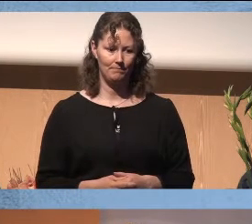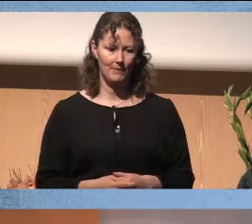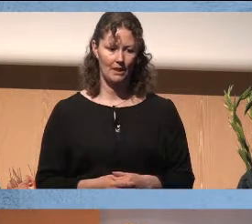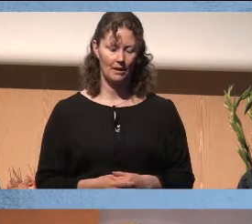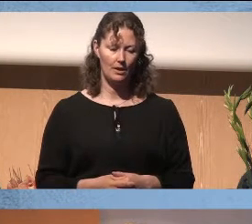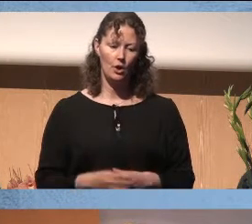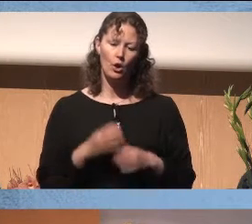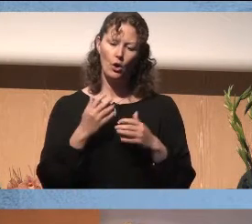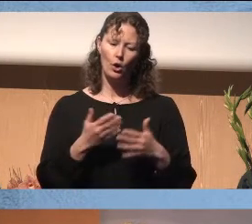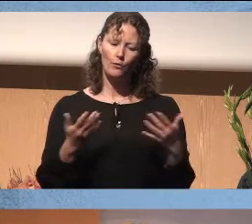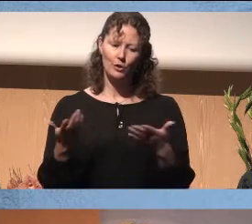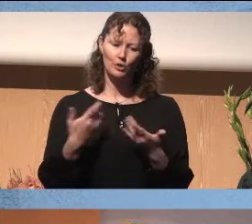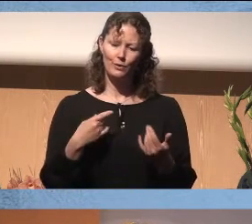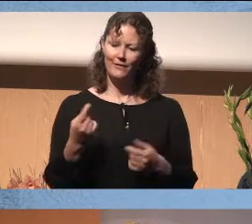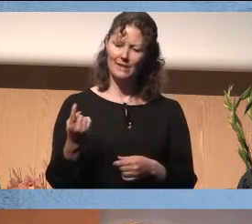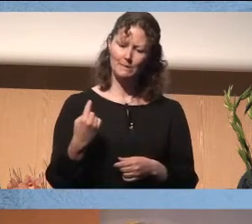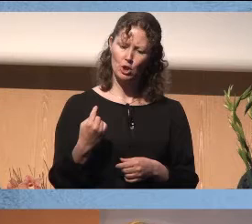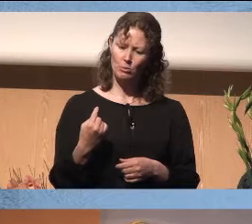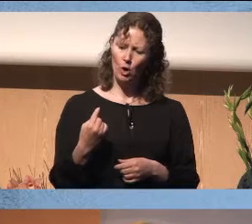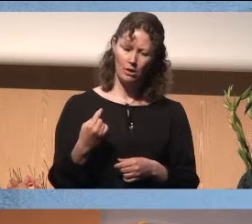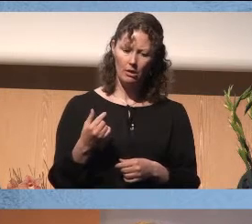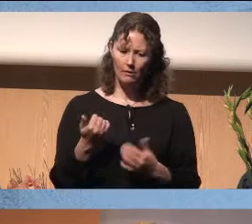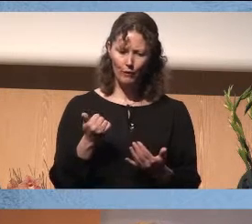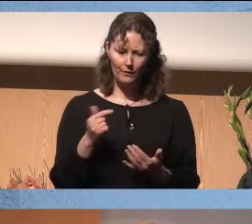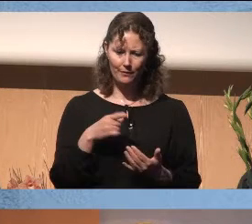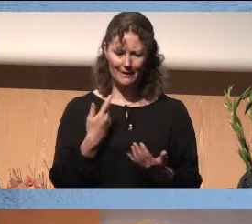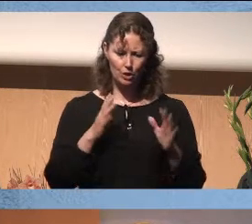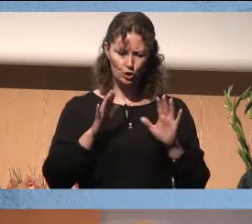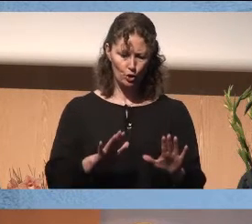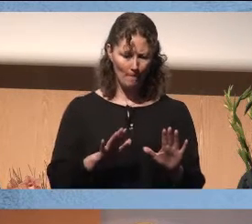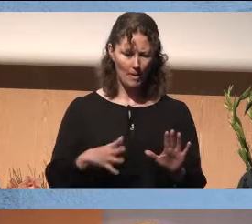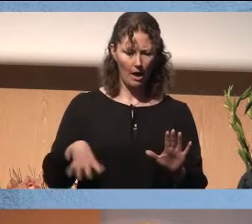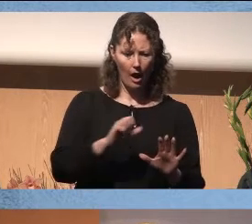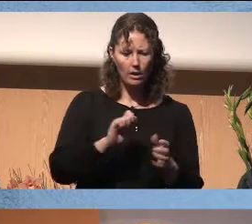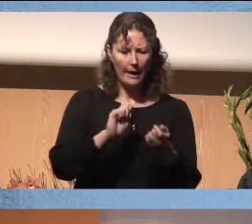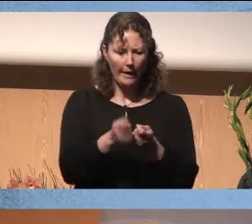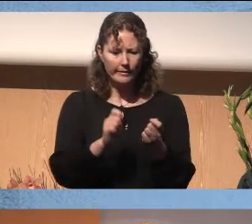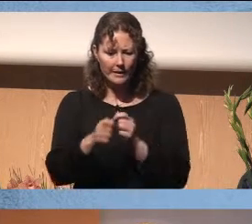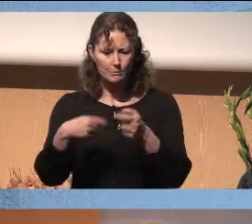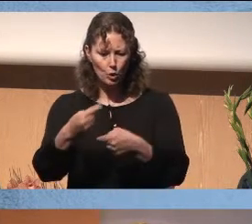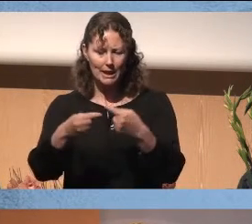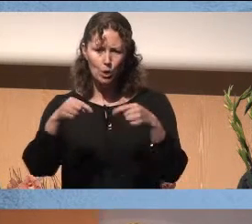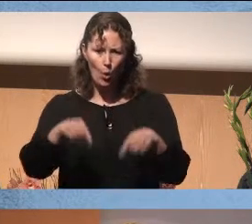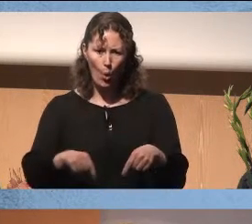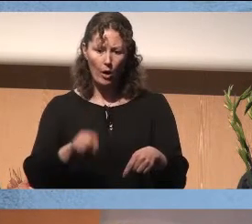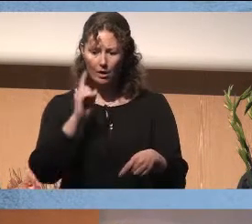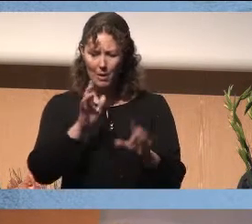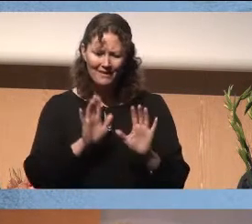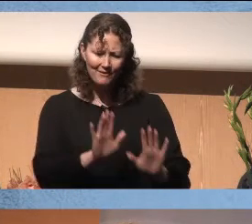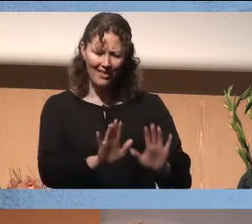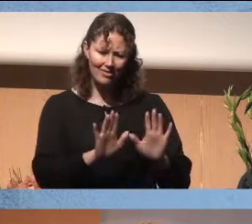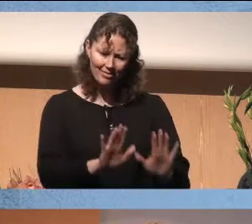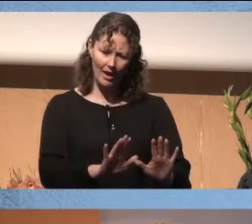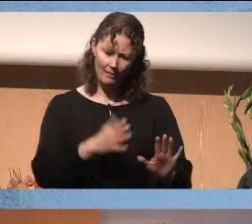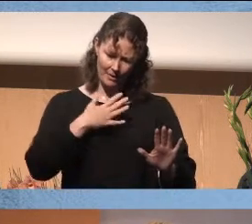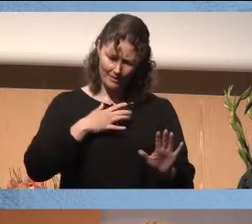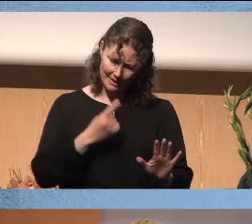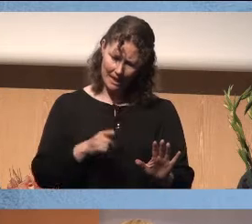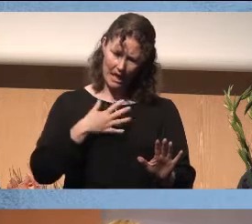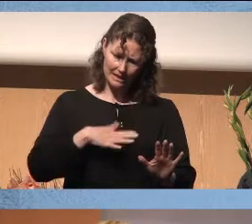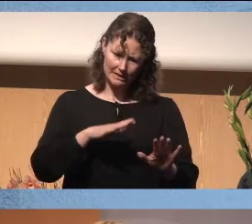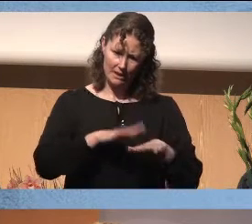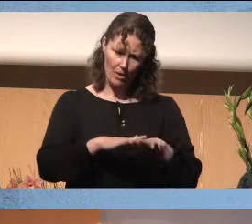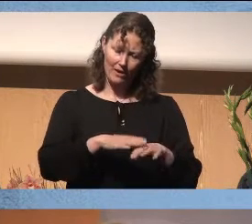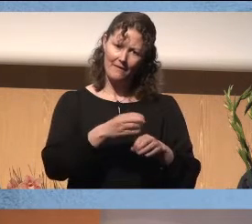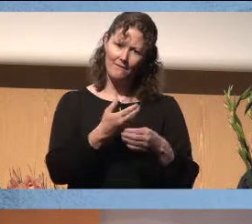Vi får ofte spørsmål om hvorfor vi ikke stopper alle endringsprosesser nå. Kan vi ikke bare vente til denne helseplanen ferdig, for da jo